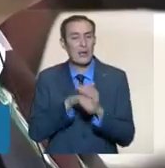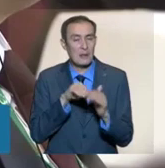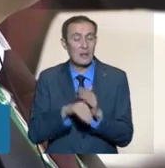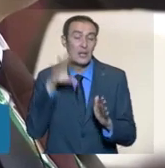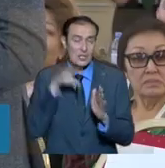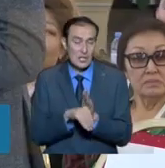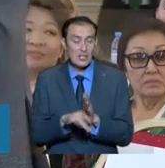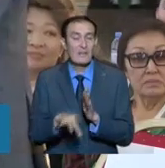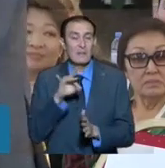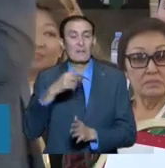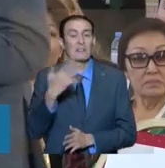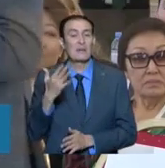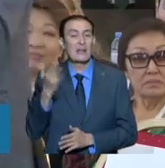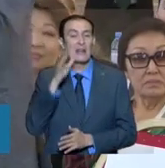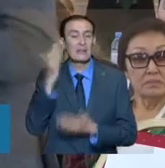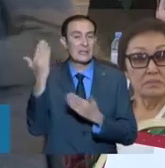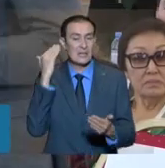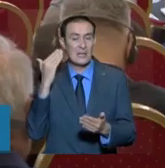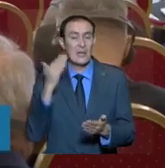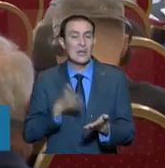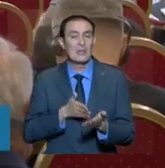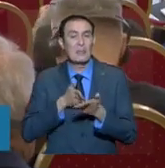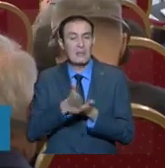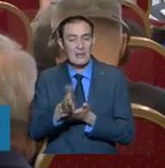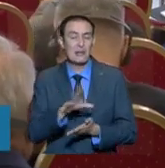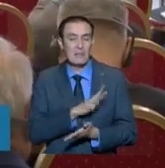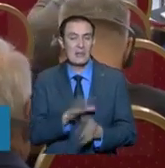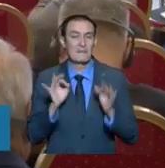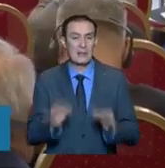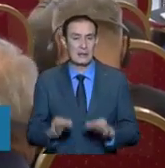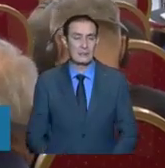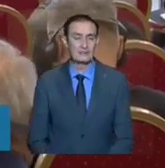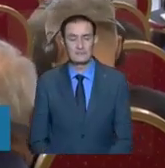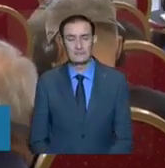Значит, путь, выбранный 25 лет назад, верный. Алмау Разбаева, Абен Нарымбаев, хабар, Алматы.